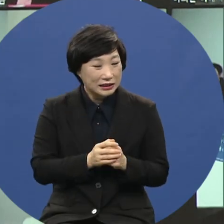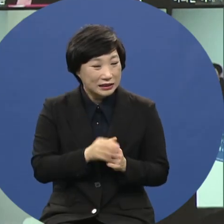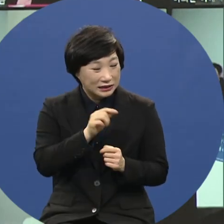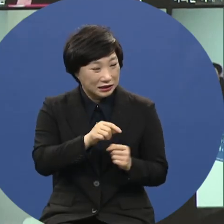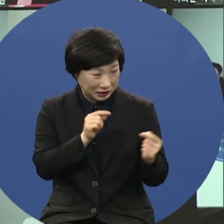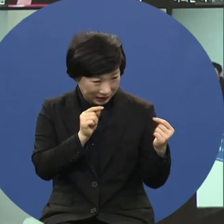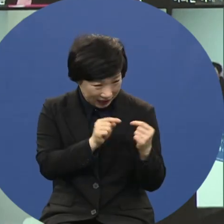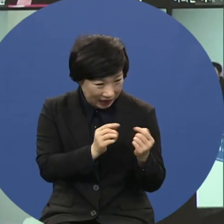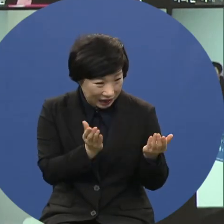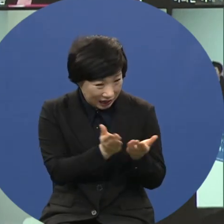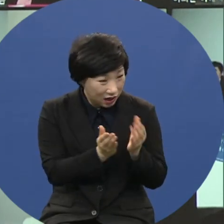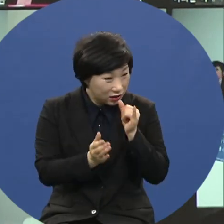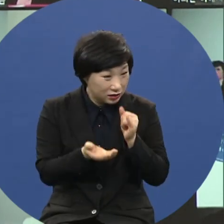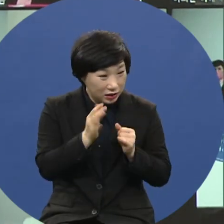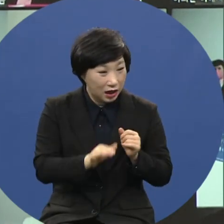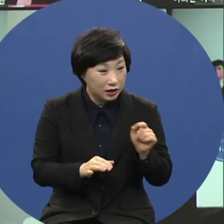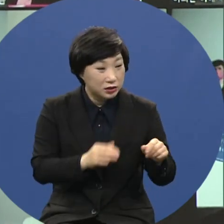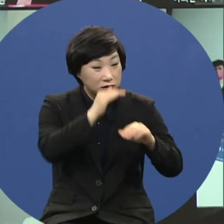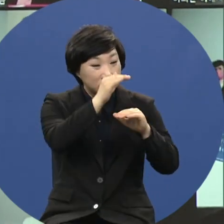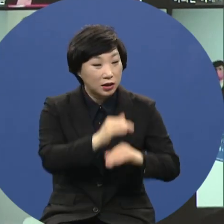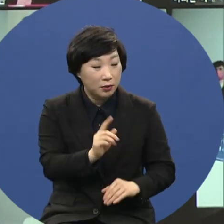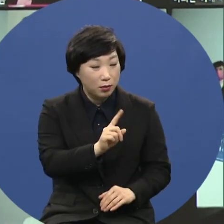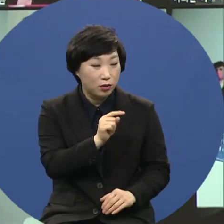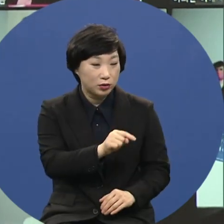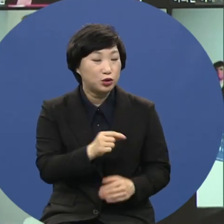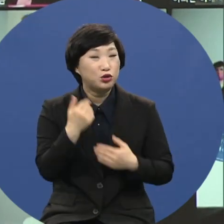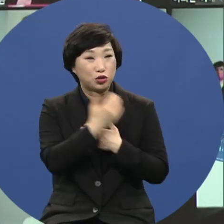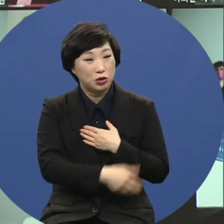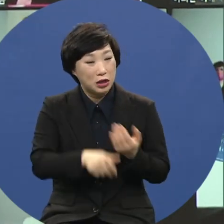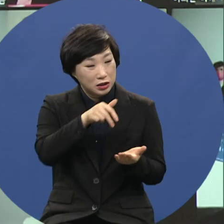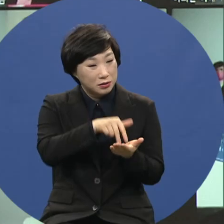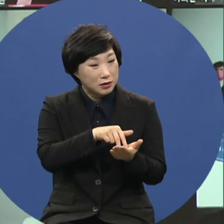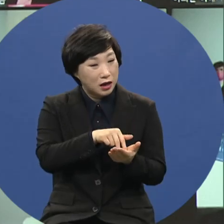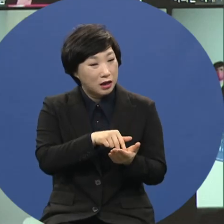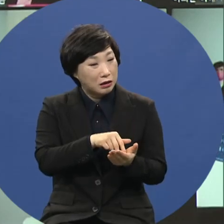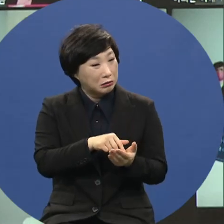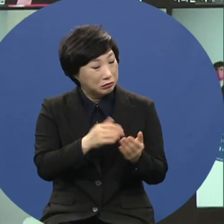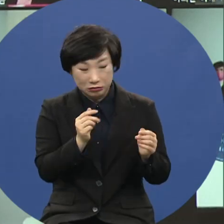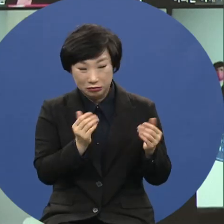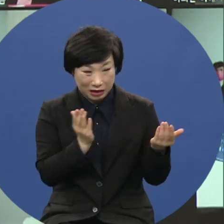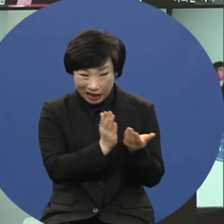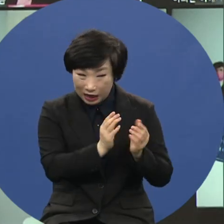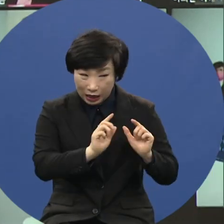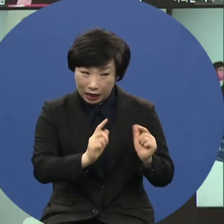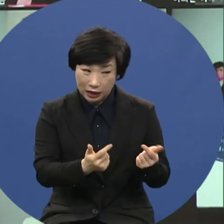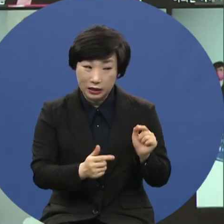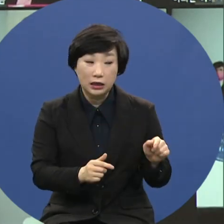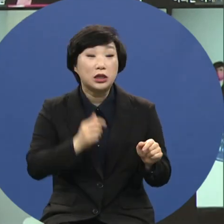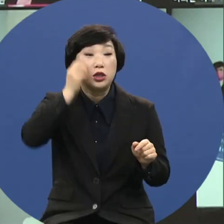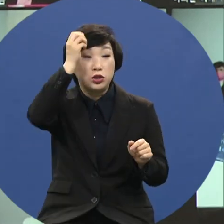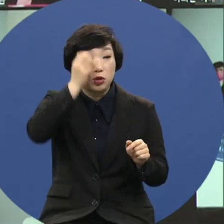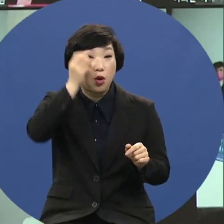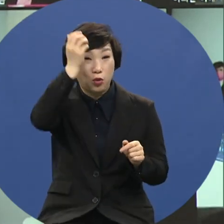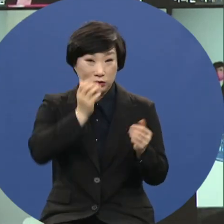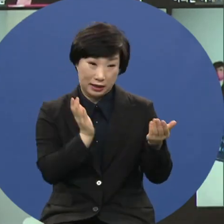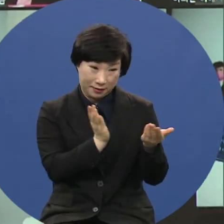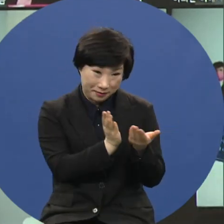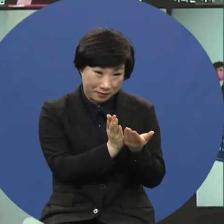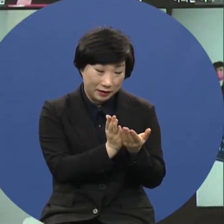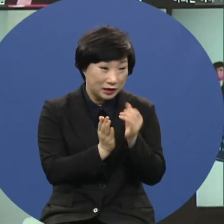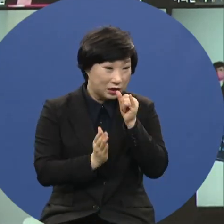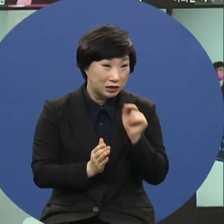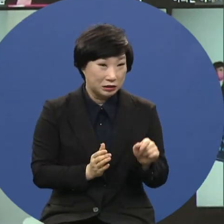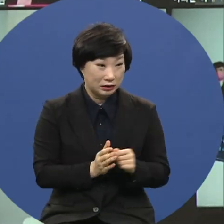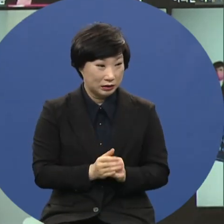사정에 맞는데, 근데 그 내용은 네 육신의 사정과 형편에 맞는 얘기가 아니오. 내 영혼에게